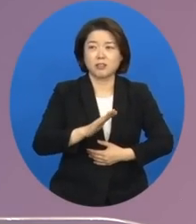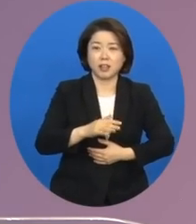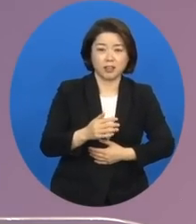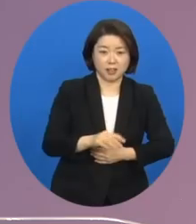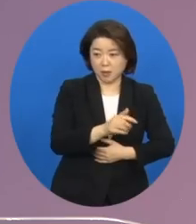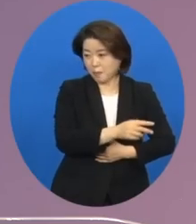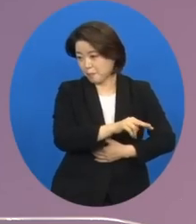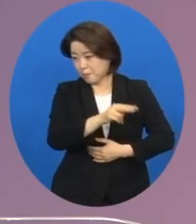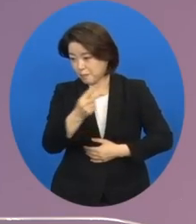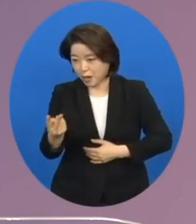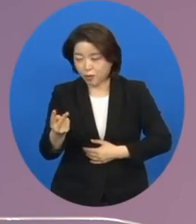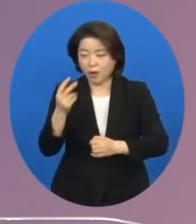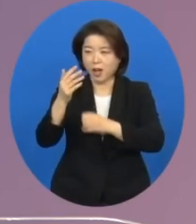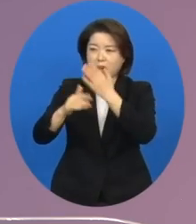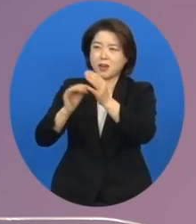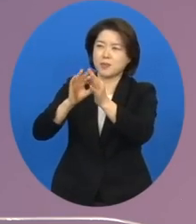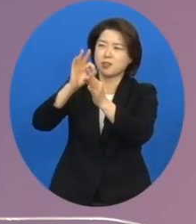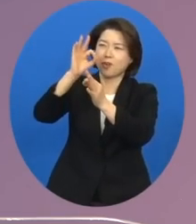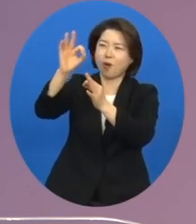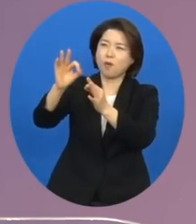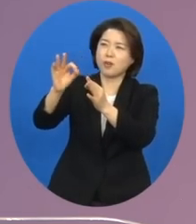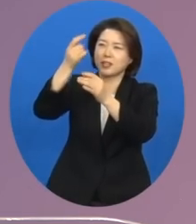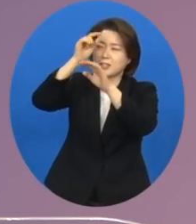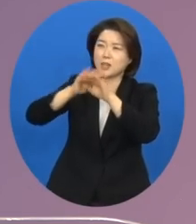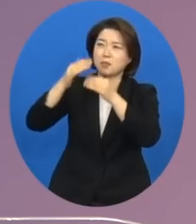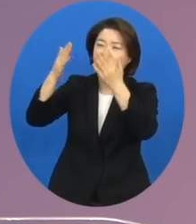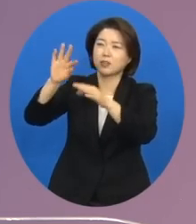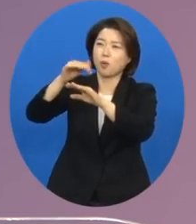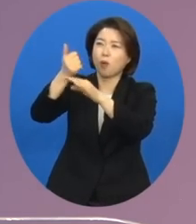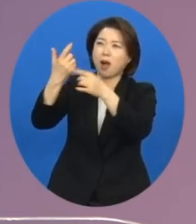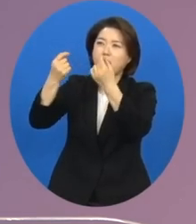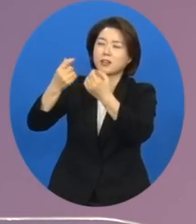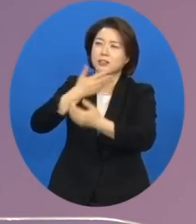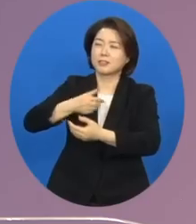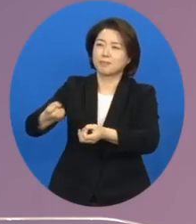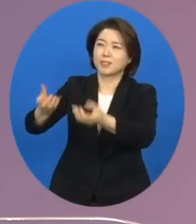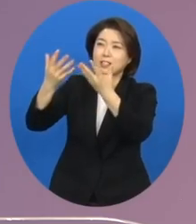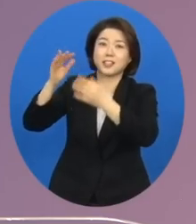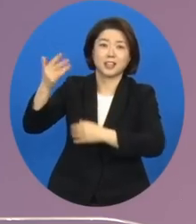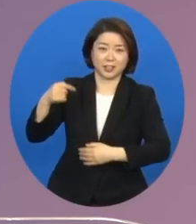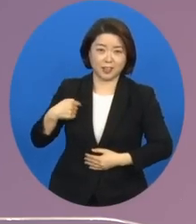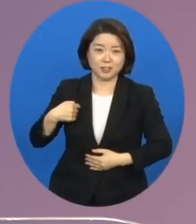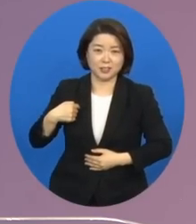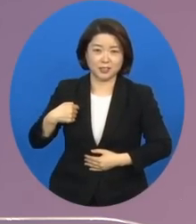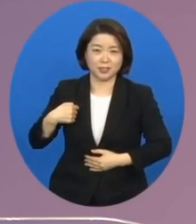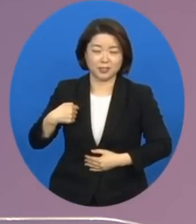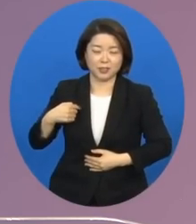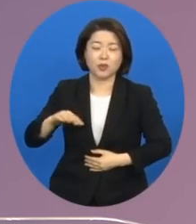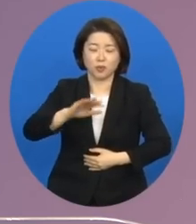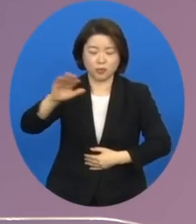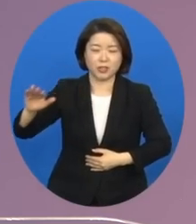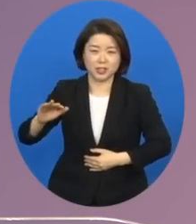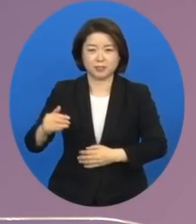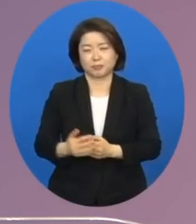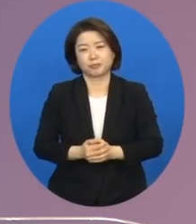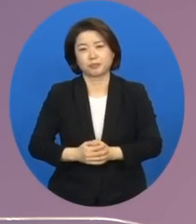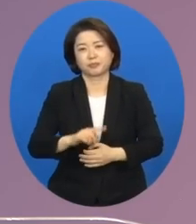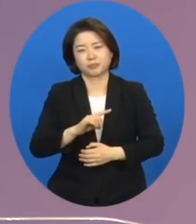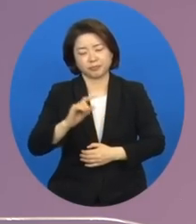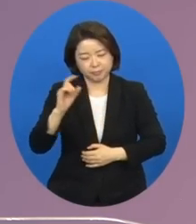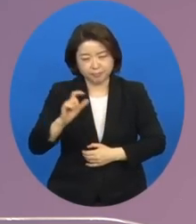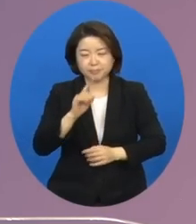예배할 정말로 왕 같은 제사장이 되었습니다 제가 꼭 강조하고 싶은 이야기가 이거예요 주님과의